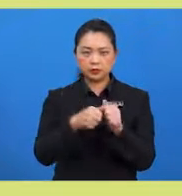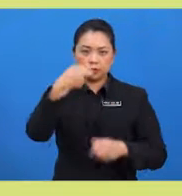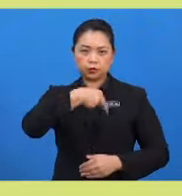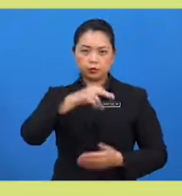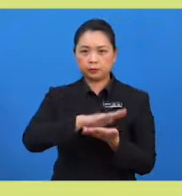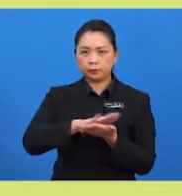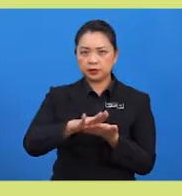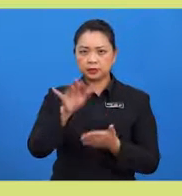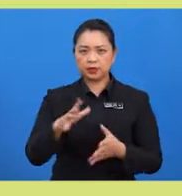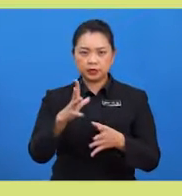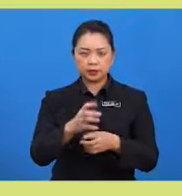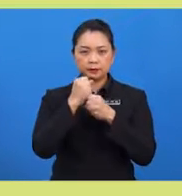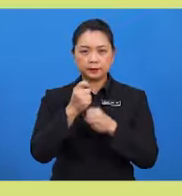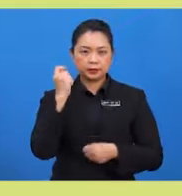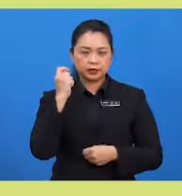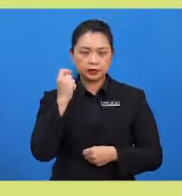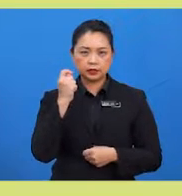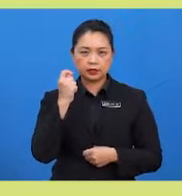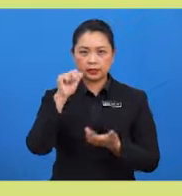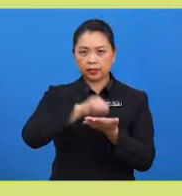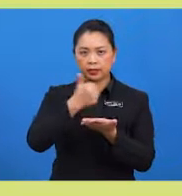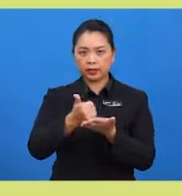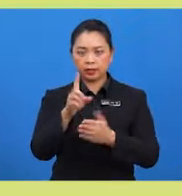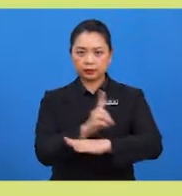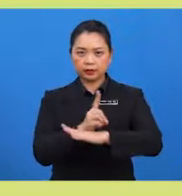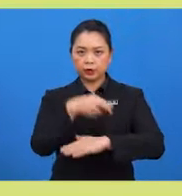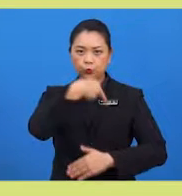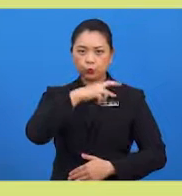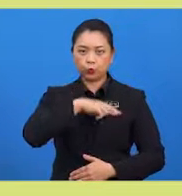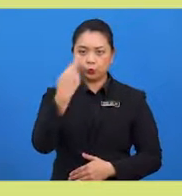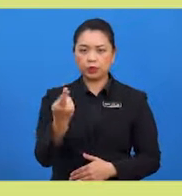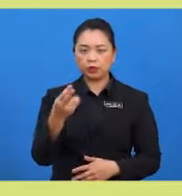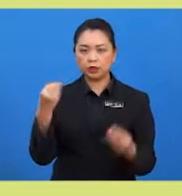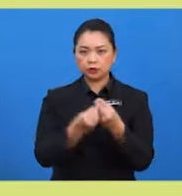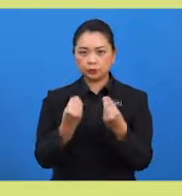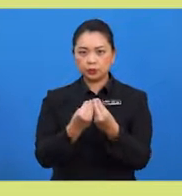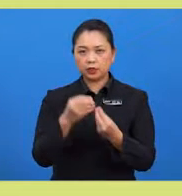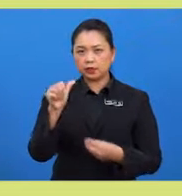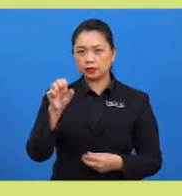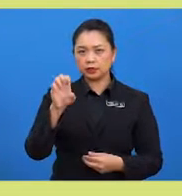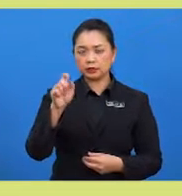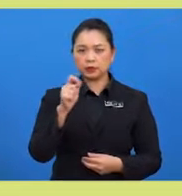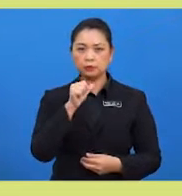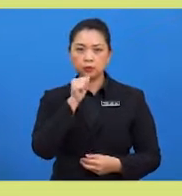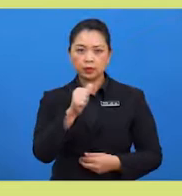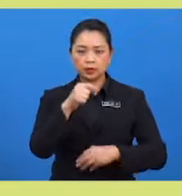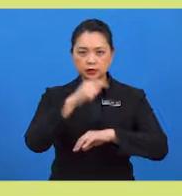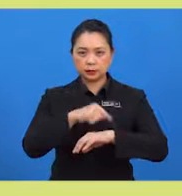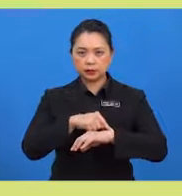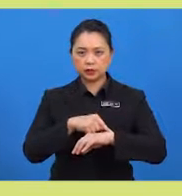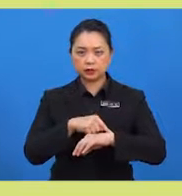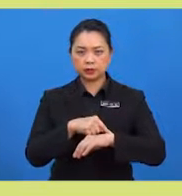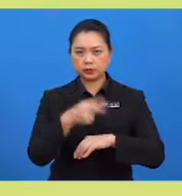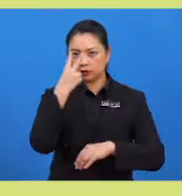bersih yang kita peroleh tadi di akaun perdagangan dan untung rugi. Jumlah aset bukan semasa tambah modal kerja kita